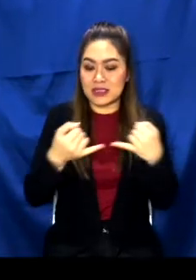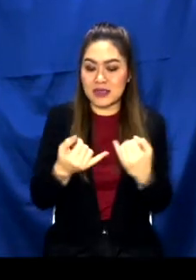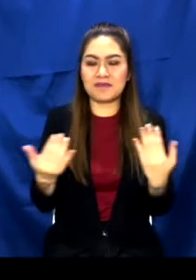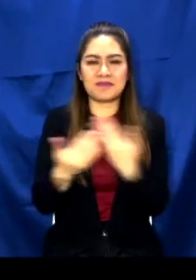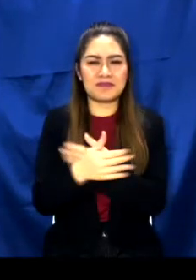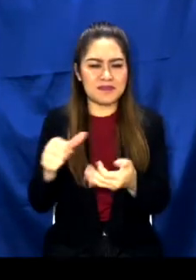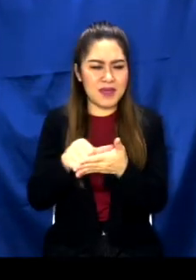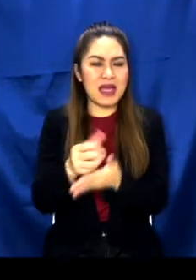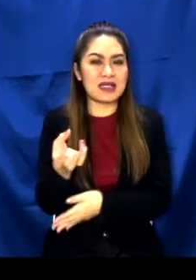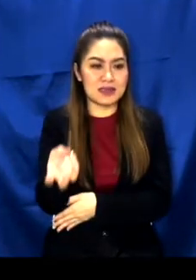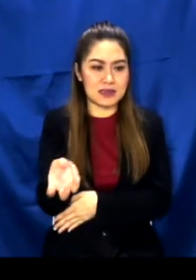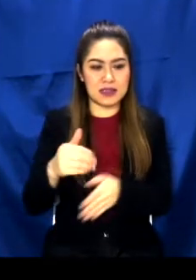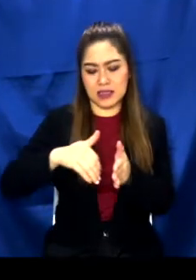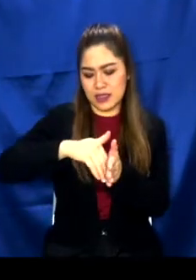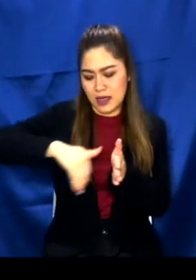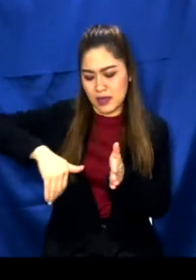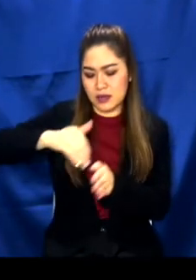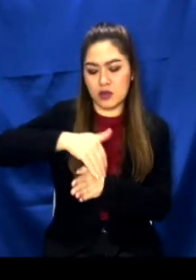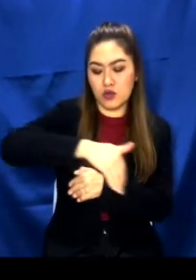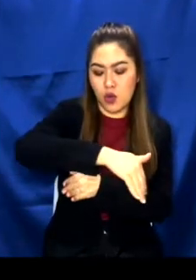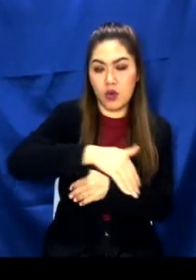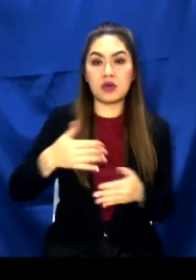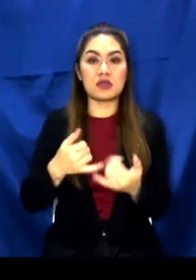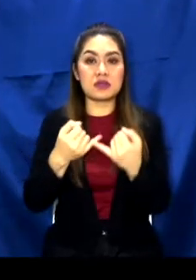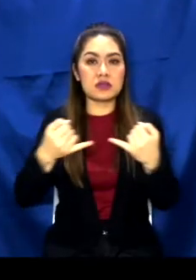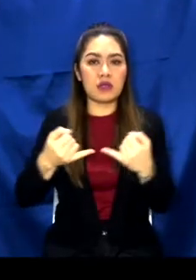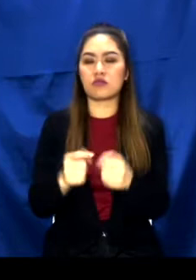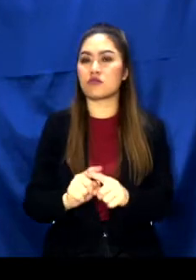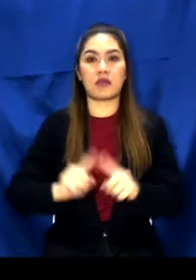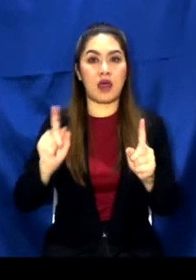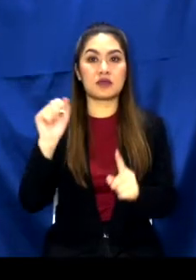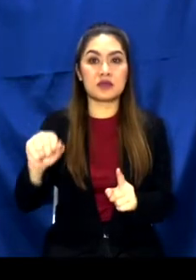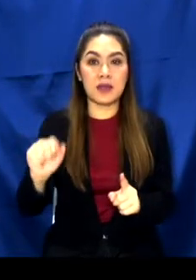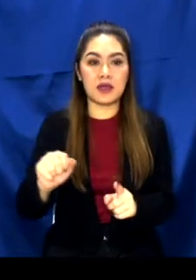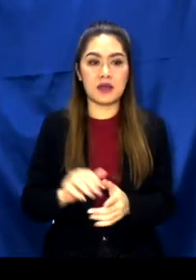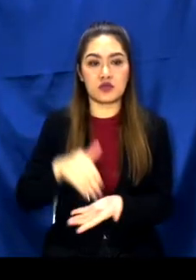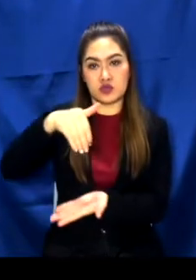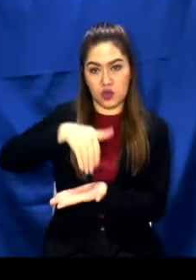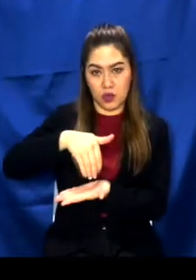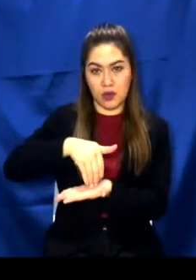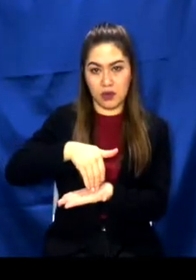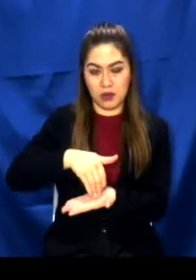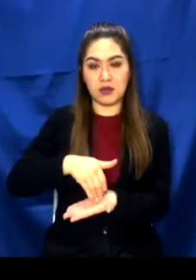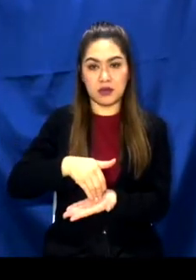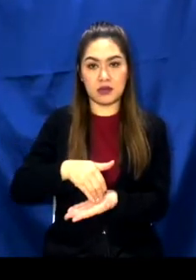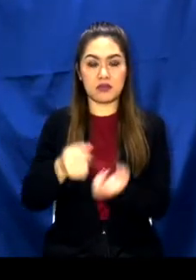อย่างเนี้ยอยู่ข้างในพออยู่ข้างในปุ๊บเส้นมันก็จะออกอีกแนวนึงเห็นไหมคะอยู่ตรงกลางเส้นก็ออกอีกแนวนึ